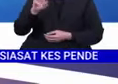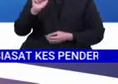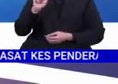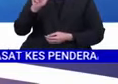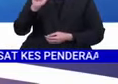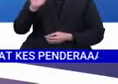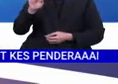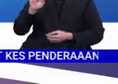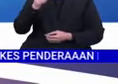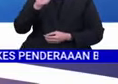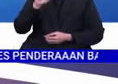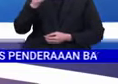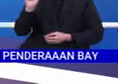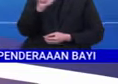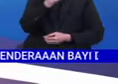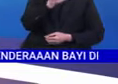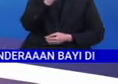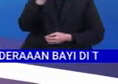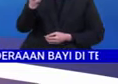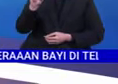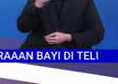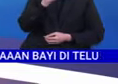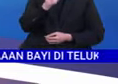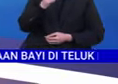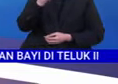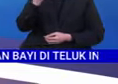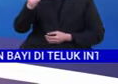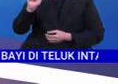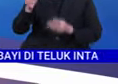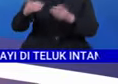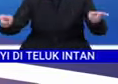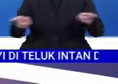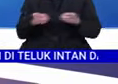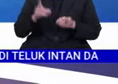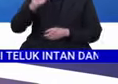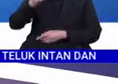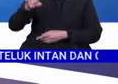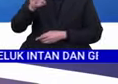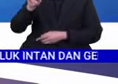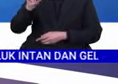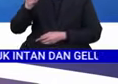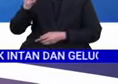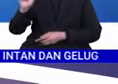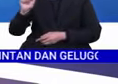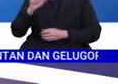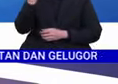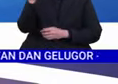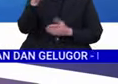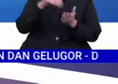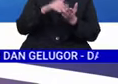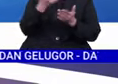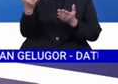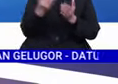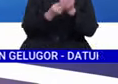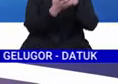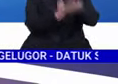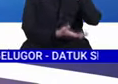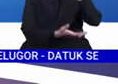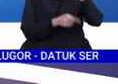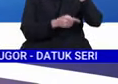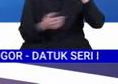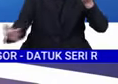daripada sejumlah 37v ada di kawasan wilayah jangka penambah 1500 ringkai wakaf dan Avada